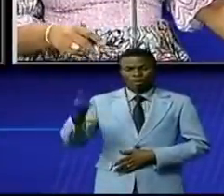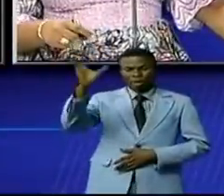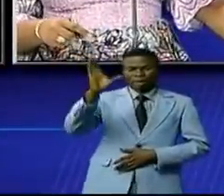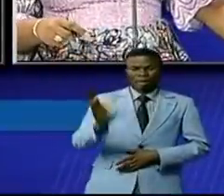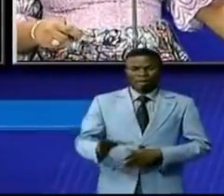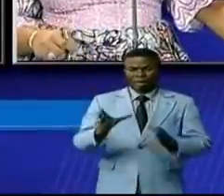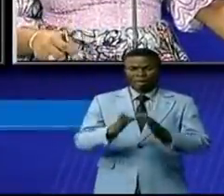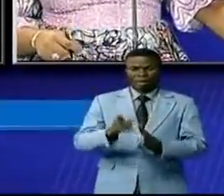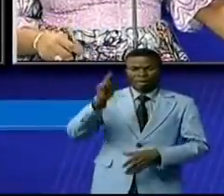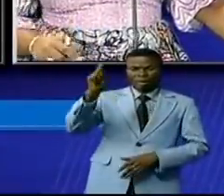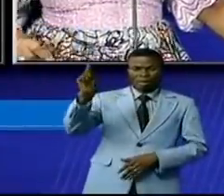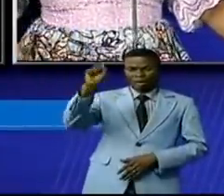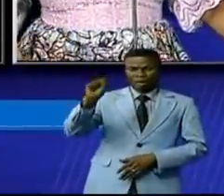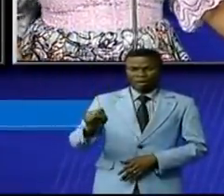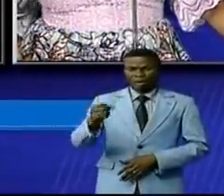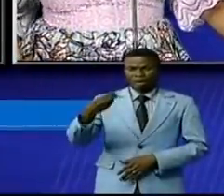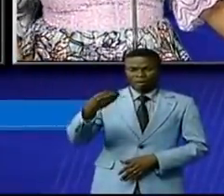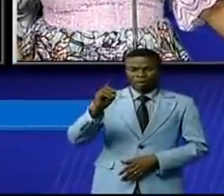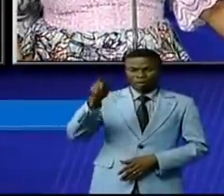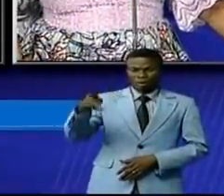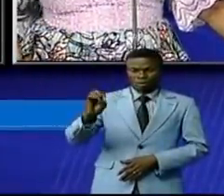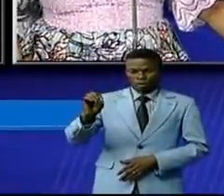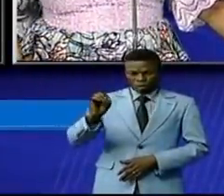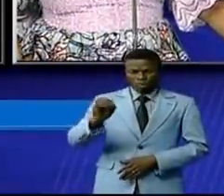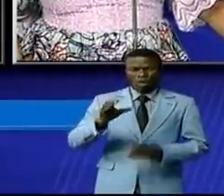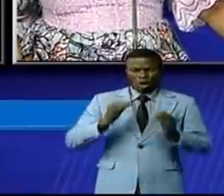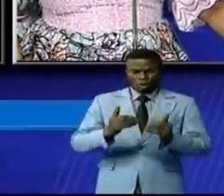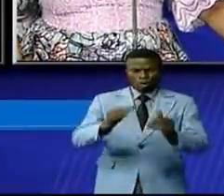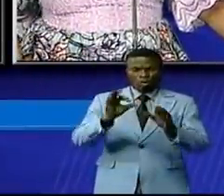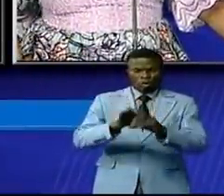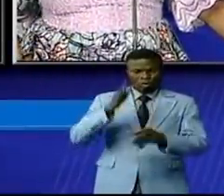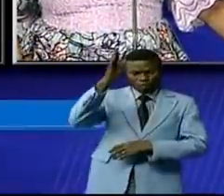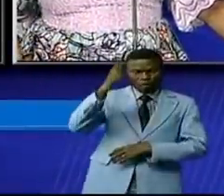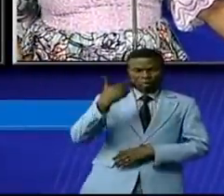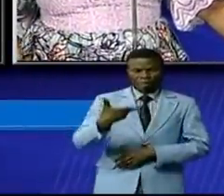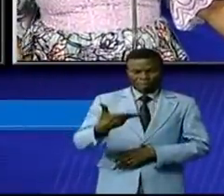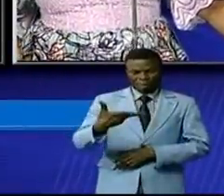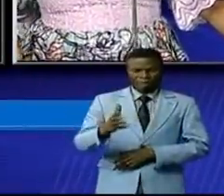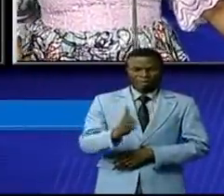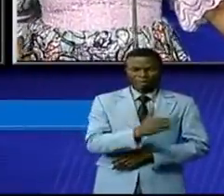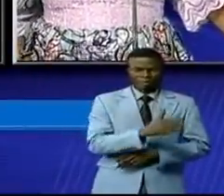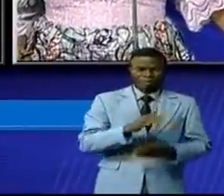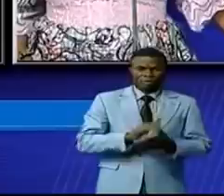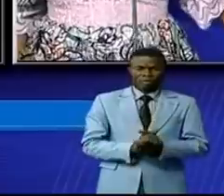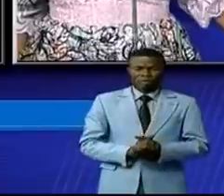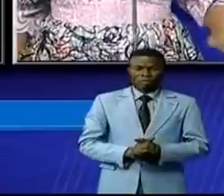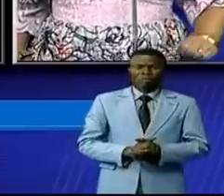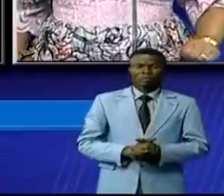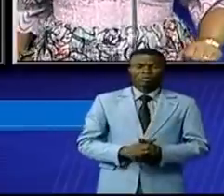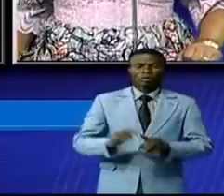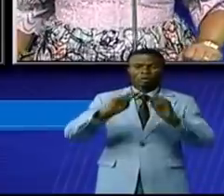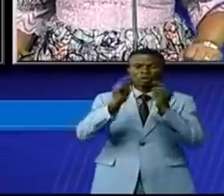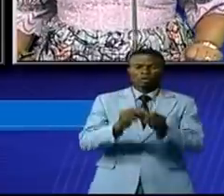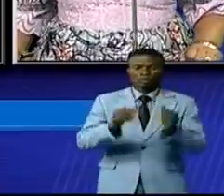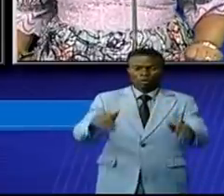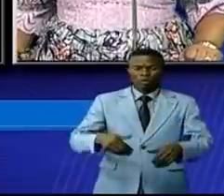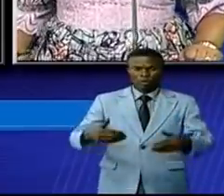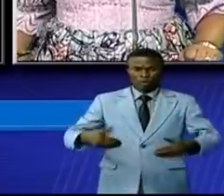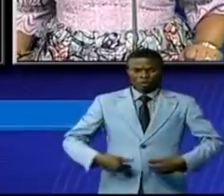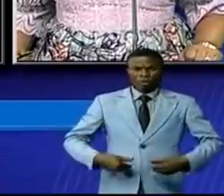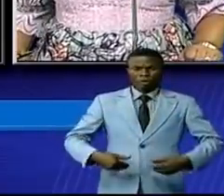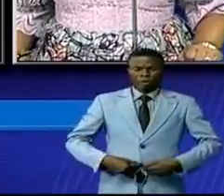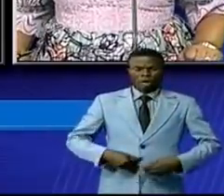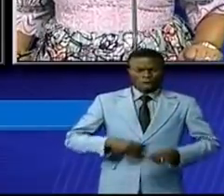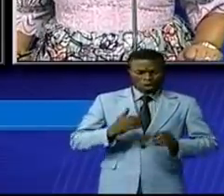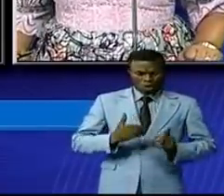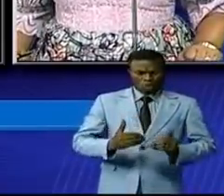et la Tchopo sont contrats au second tour mercredi prochain. Les brigades agricoles, les jeunes